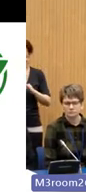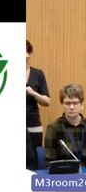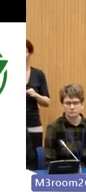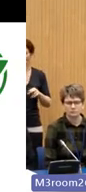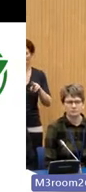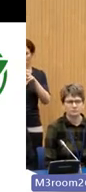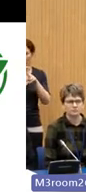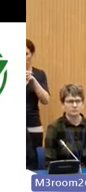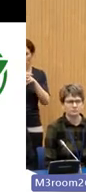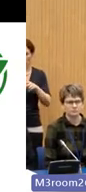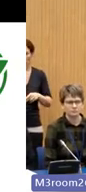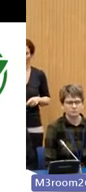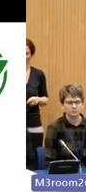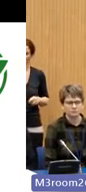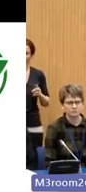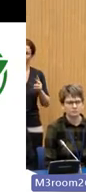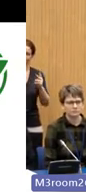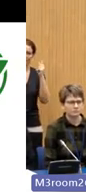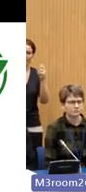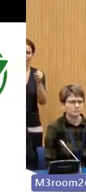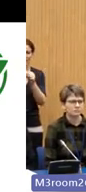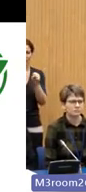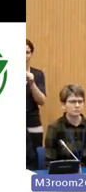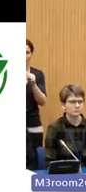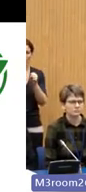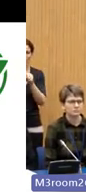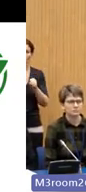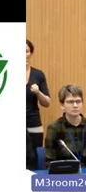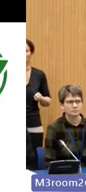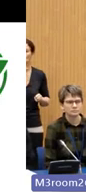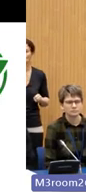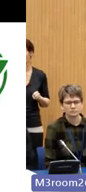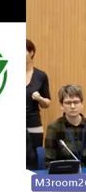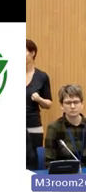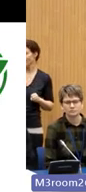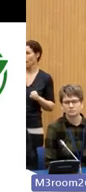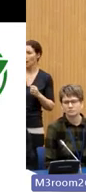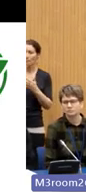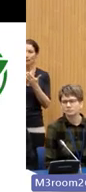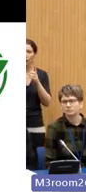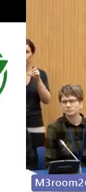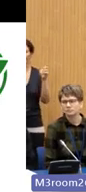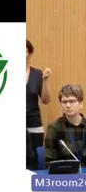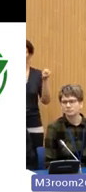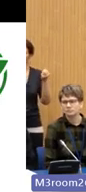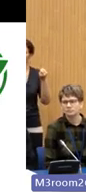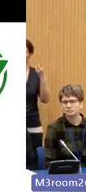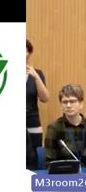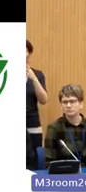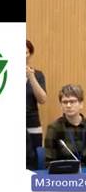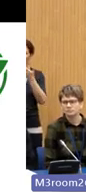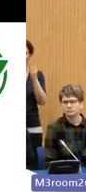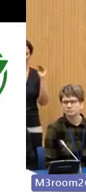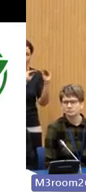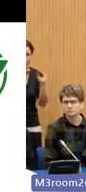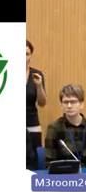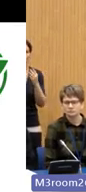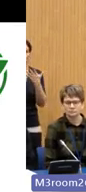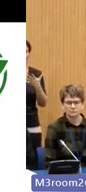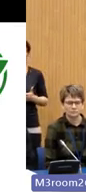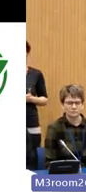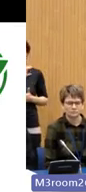Durch diese wichtige Arbeit an den Universitäten, die die Bildungsfachkräfte machen, haben viele Studierende die Chance,